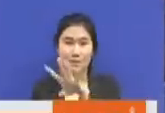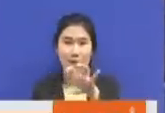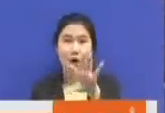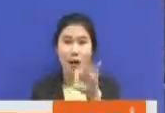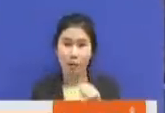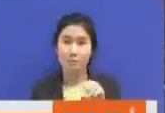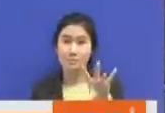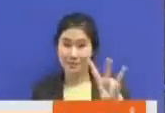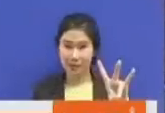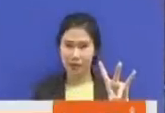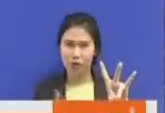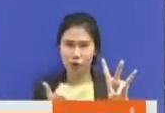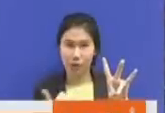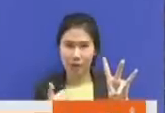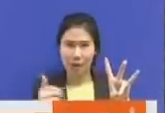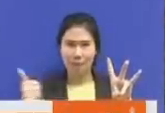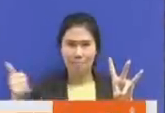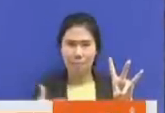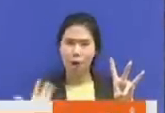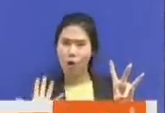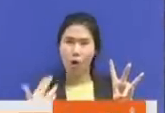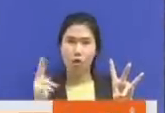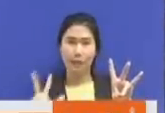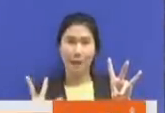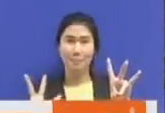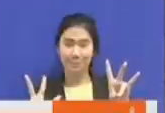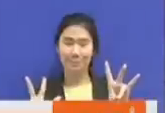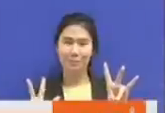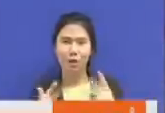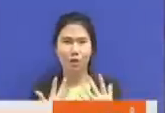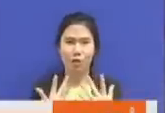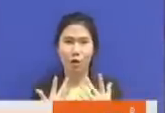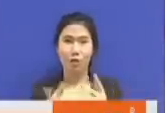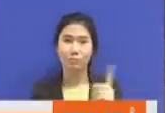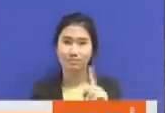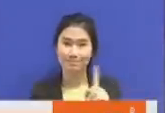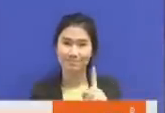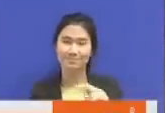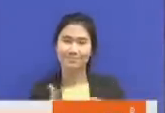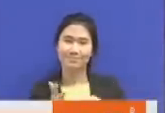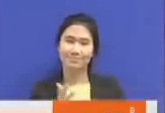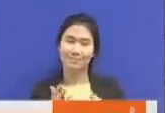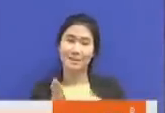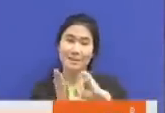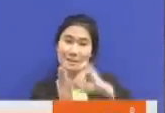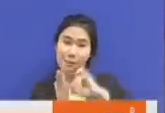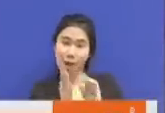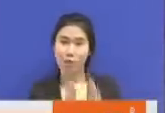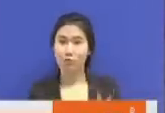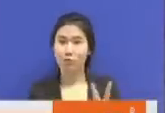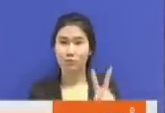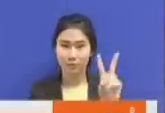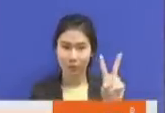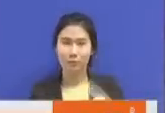ถ้าขาดช้ามอาเฮียรออยู่ที่เชียงใหม่ 2